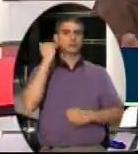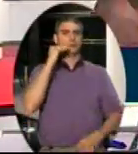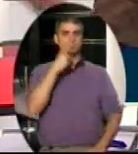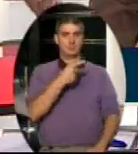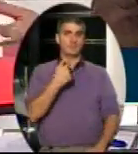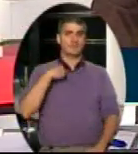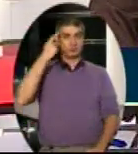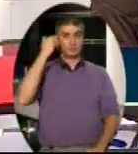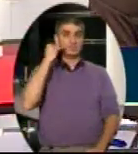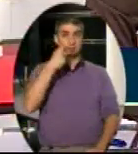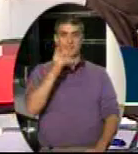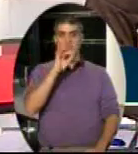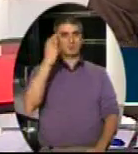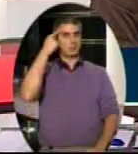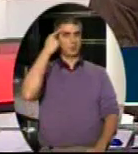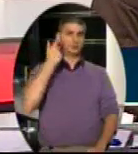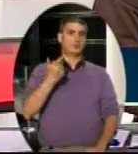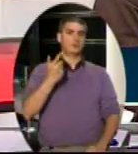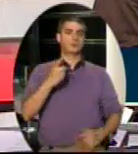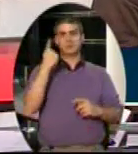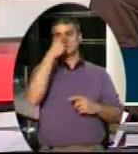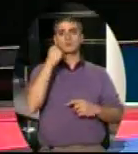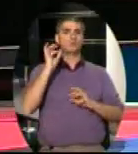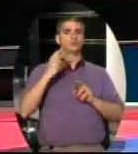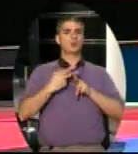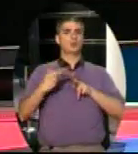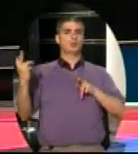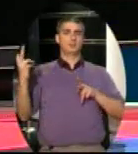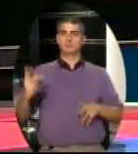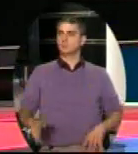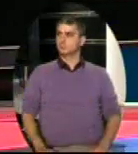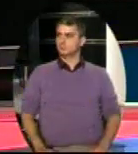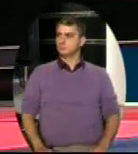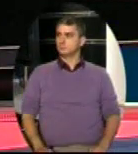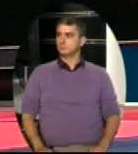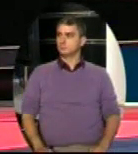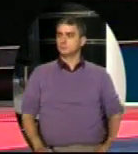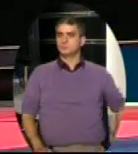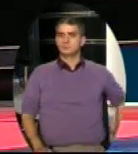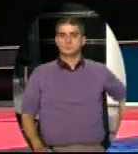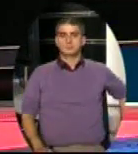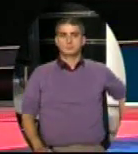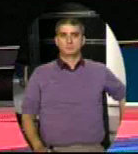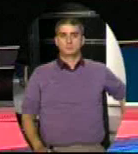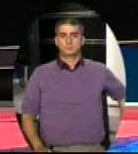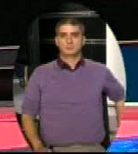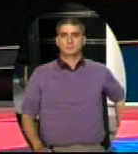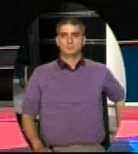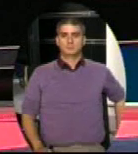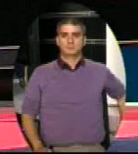לבני, ונדמה שציפי לבני עדיין דבקה בה? דימוי ובתדמית שלה כמיסס קלין. אני אומר שוב, יש הבדל בין